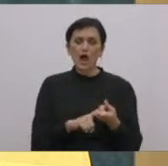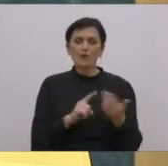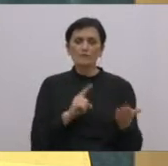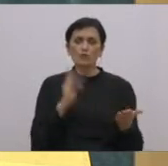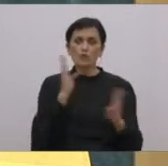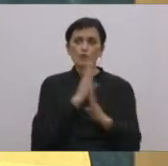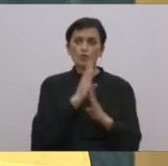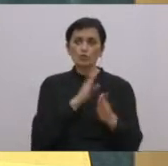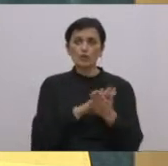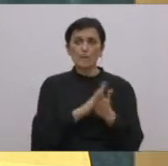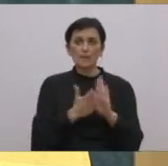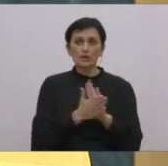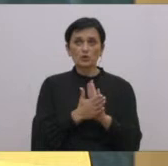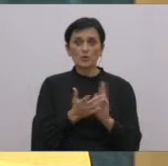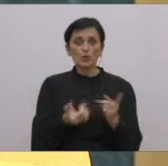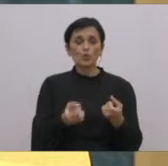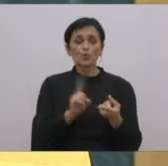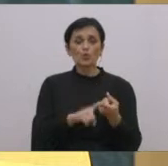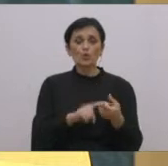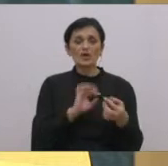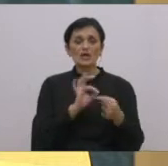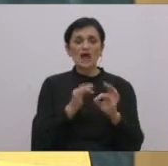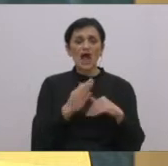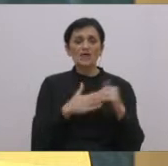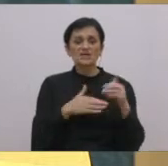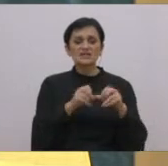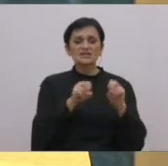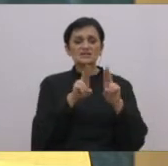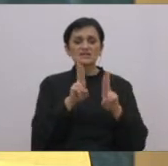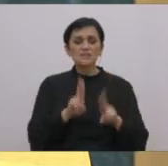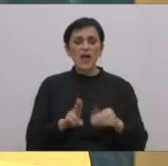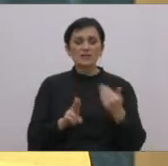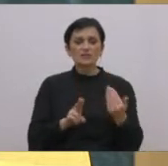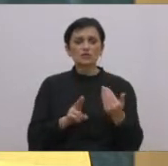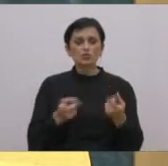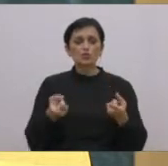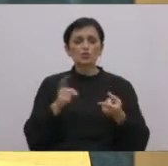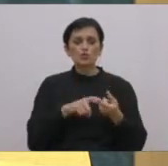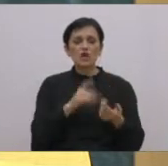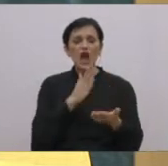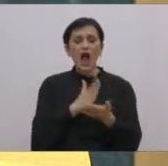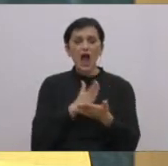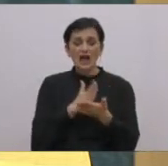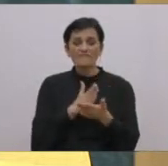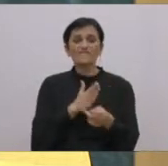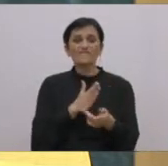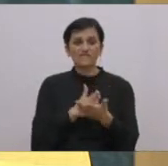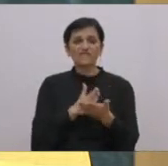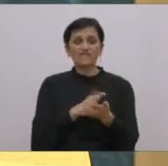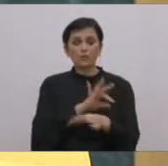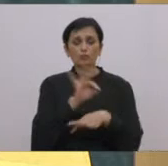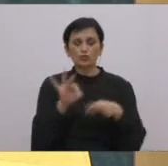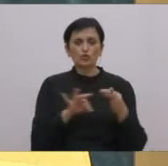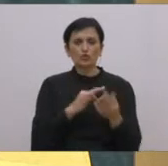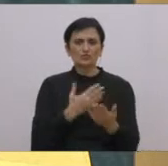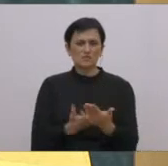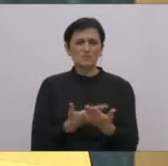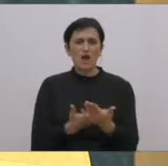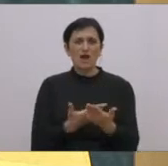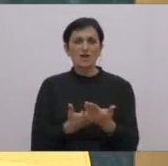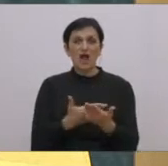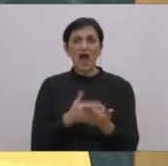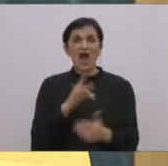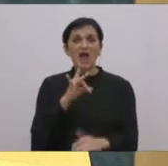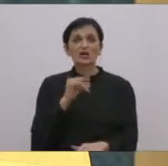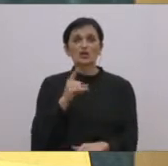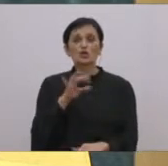bunebri pirobebs, romelis ukavshirdeba, gargoul specifikas, ukavshirdeba imas rom aris proektebi, romelebits ai magalitat